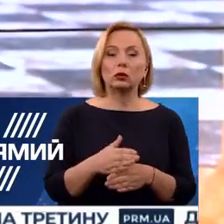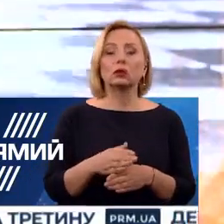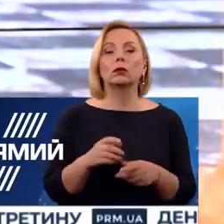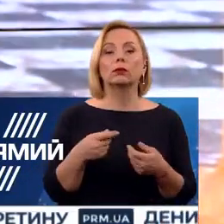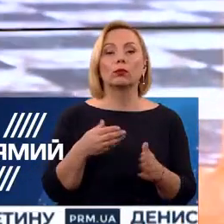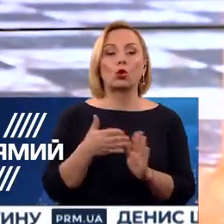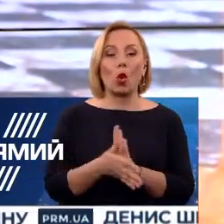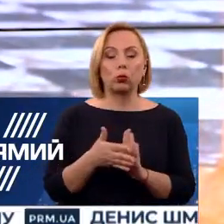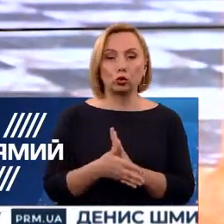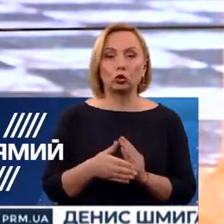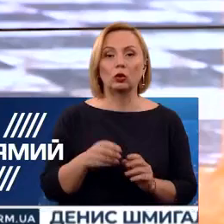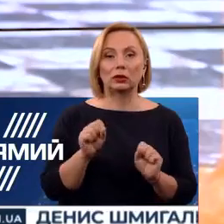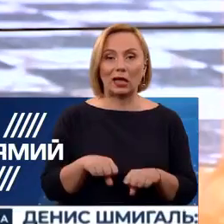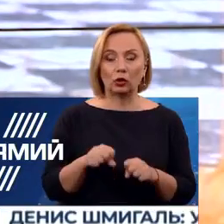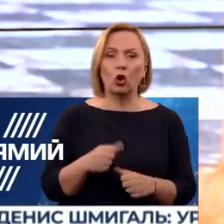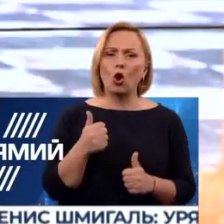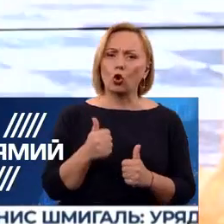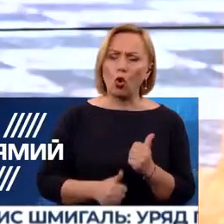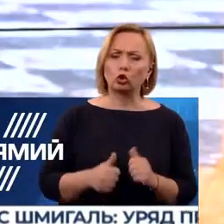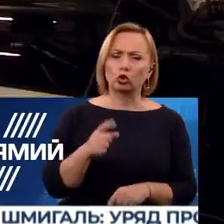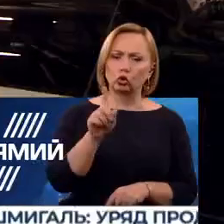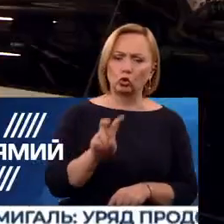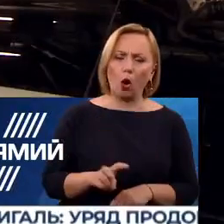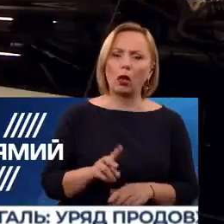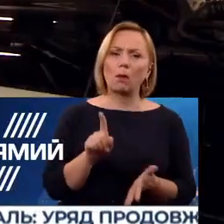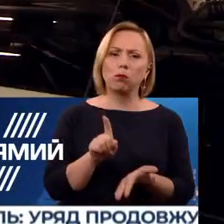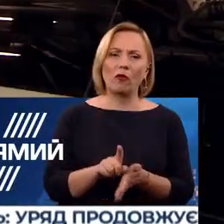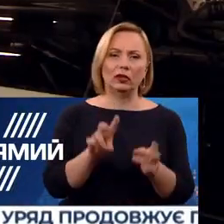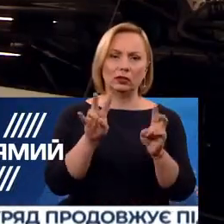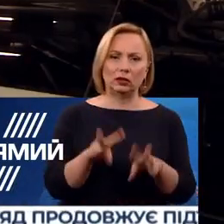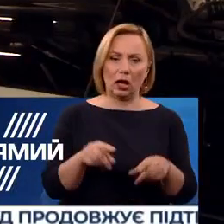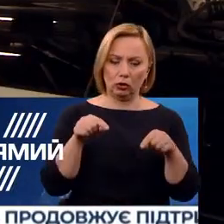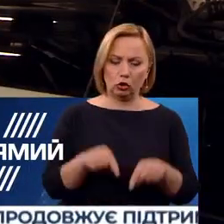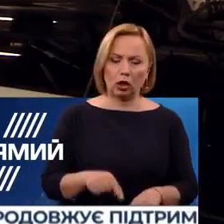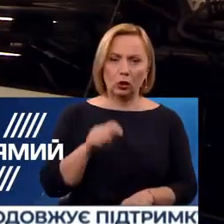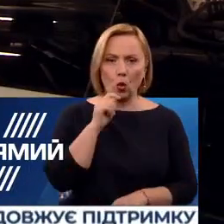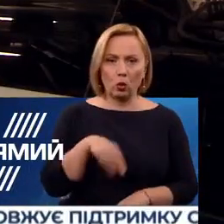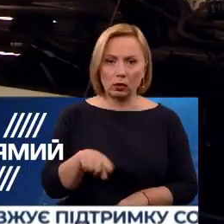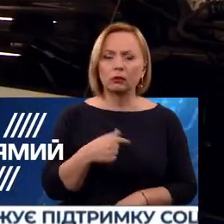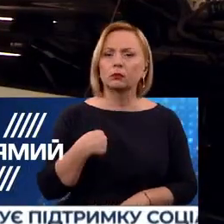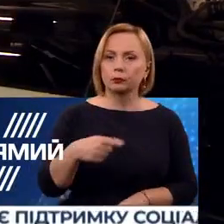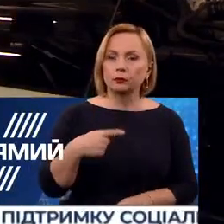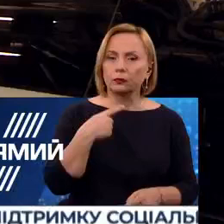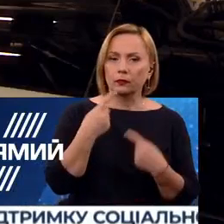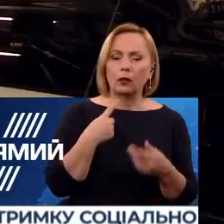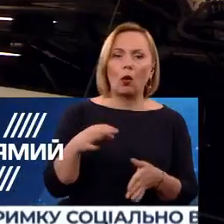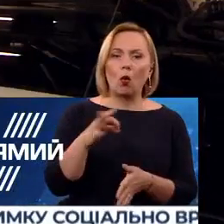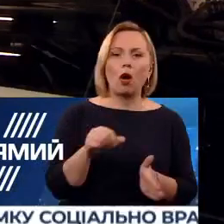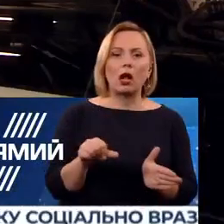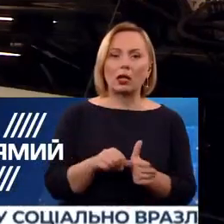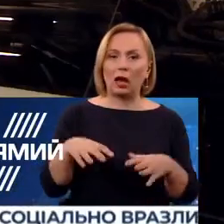нині кожен долар повинен залишатися в країні. Ми з вами неодноразово в ефірі говорили про електроенергію, пане